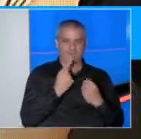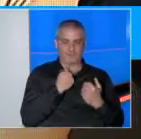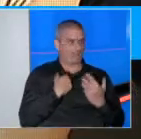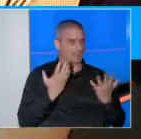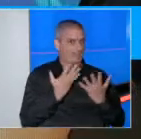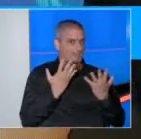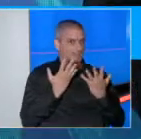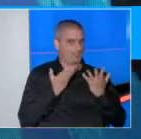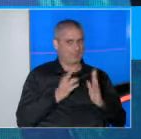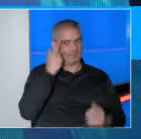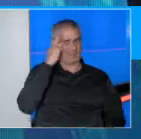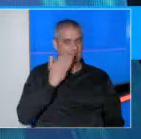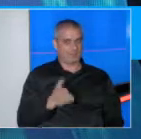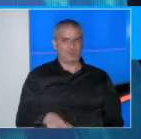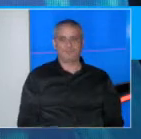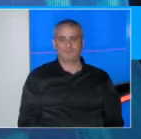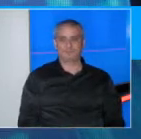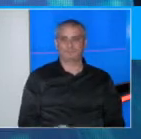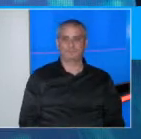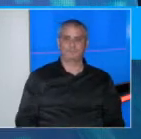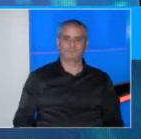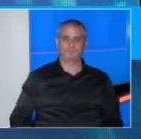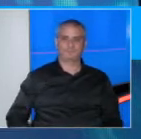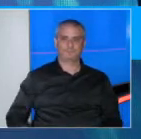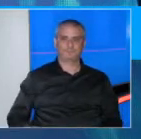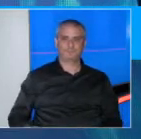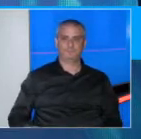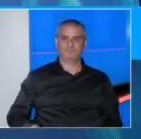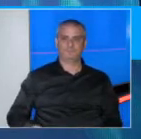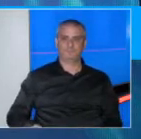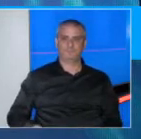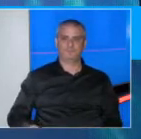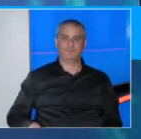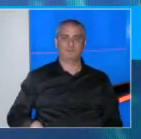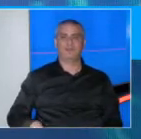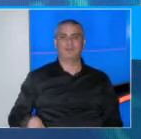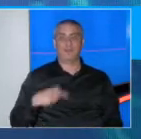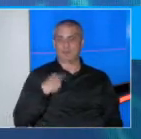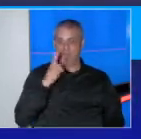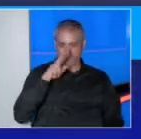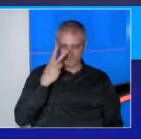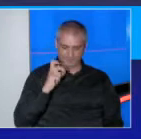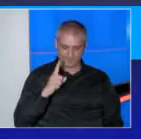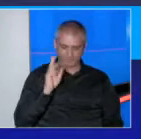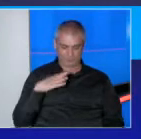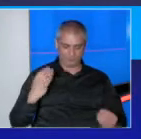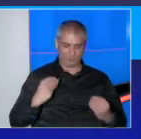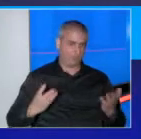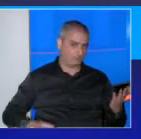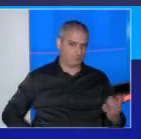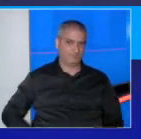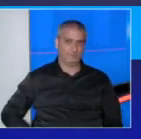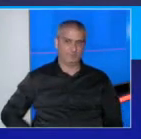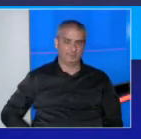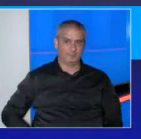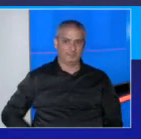לי, כיצד נולד הרעיון הזה? נראה לי שזה קצת מובן מאליו. אנחנו נמצאים ב-2021, ויש משהו כזה